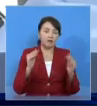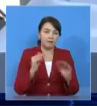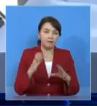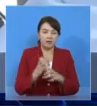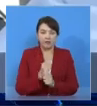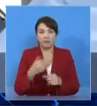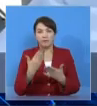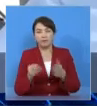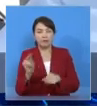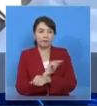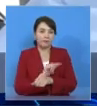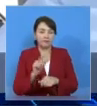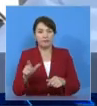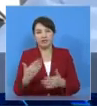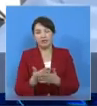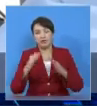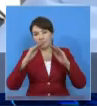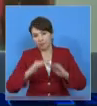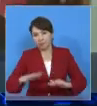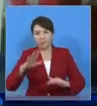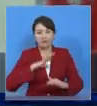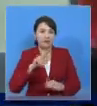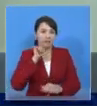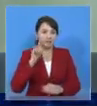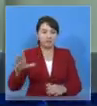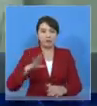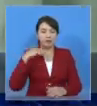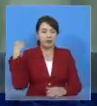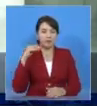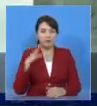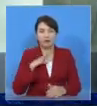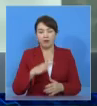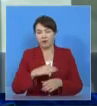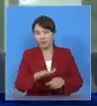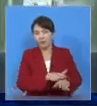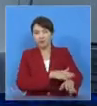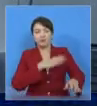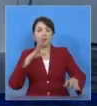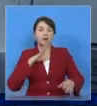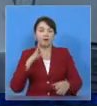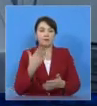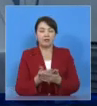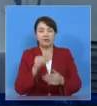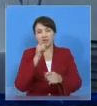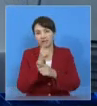емдеу орындарындағы науқастар саны біршама төмендеген. Жасыл аймақтағы Ақтөбенің жағдайы ұзақ жасасын десеңіз,